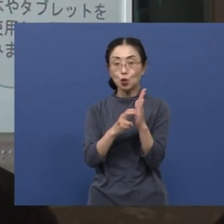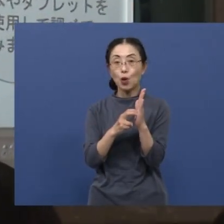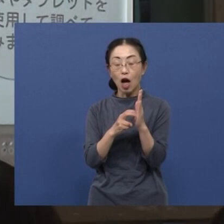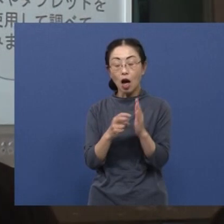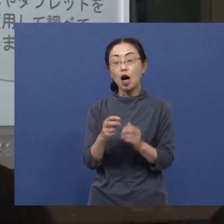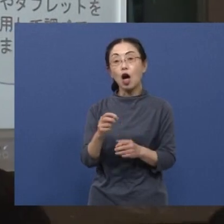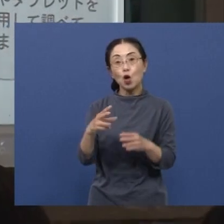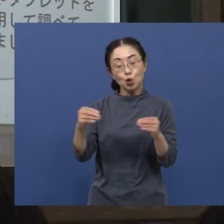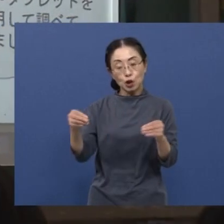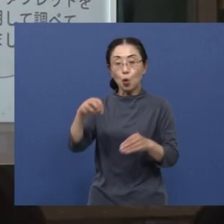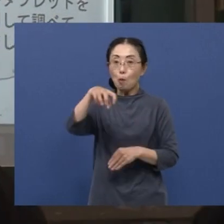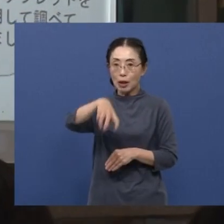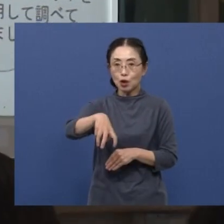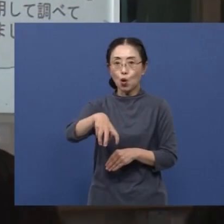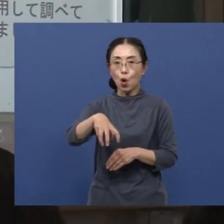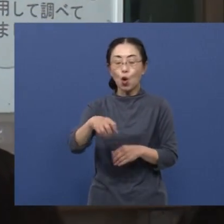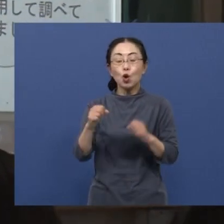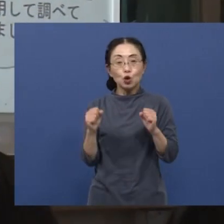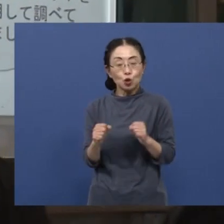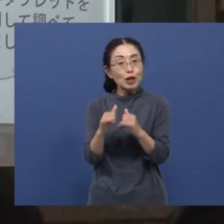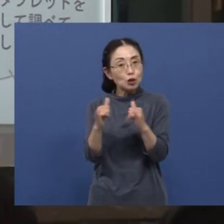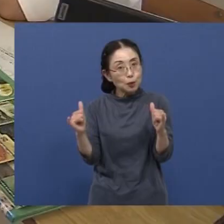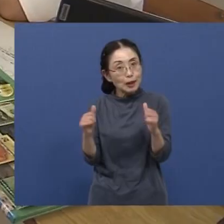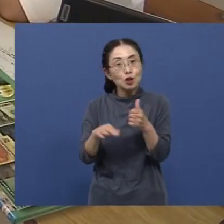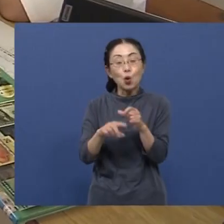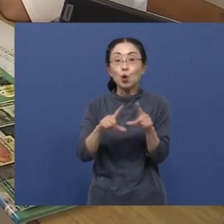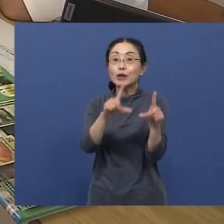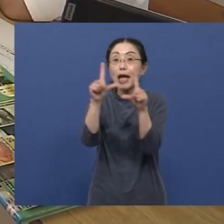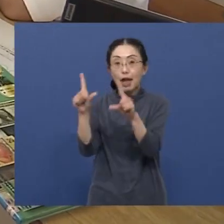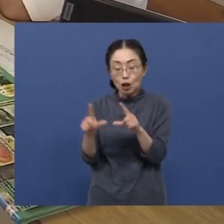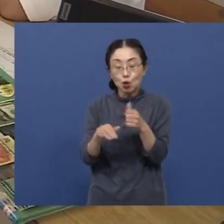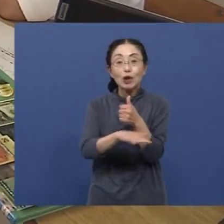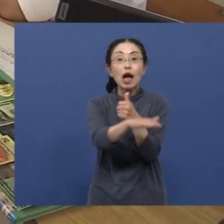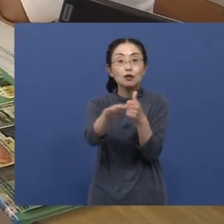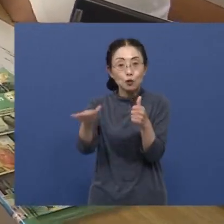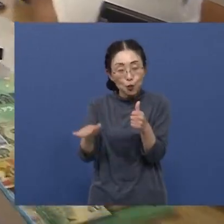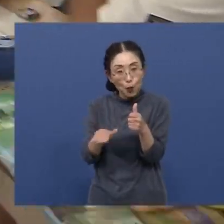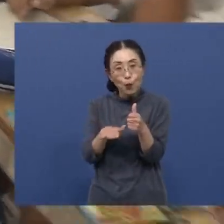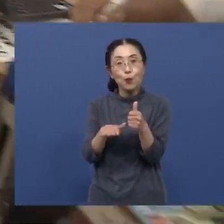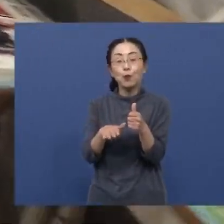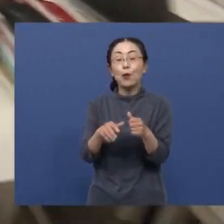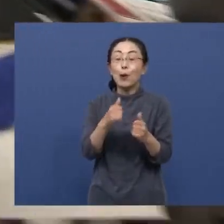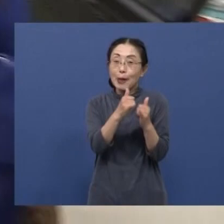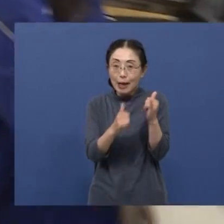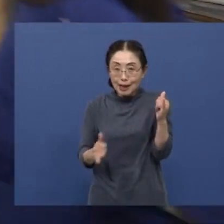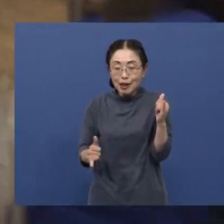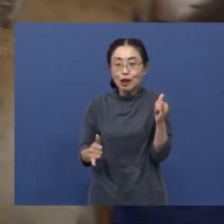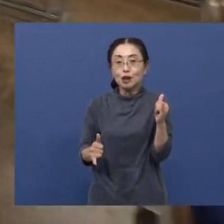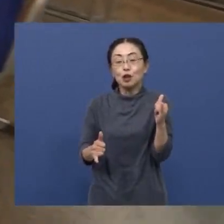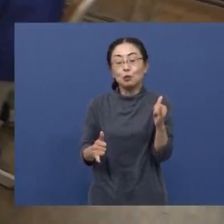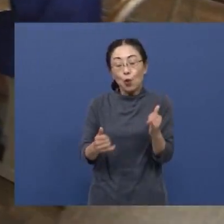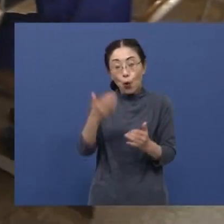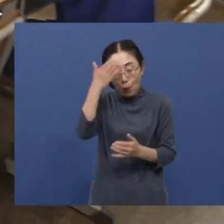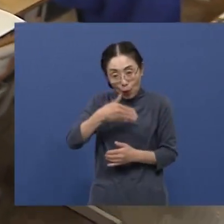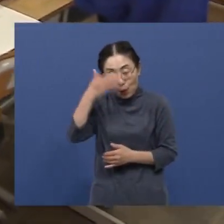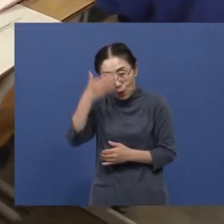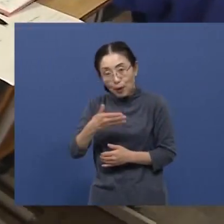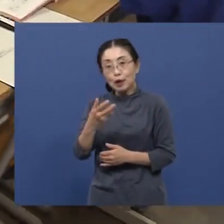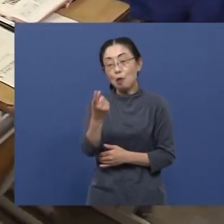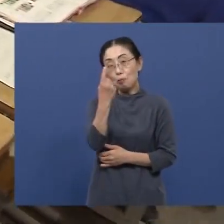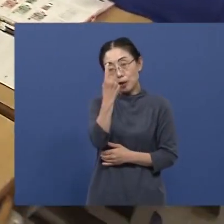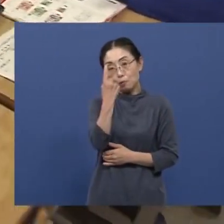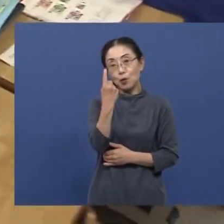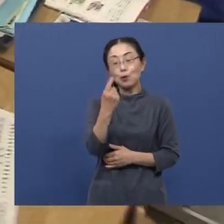の場所、それから住んでいる人たちの生活環境、そういうもの、歴史もですよね、そういうものもす